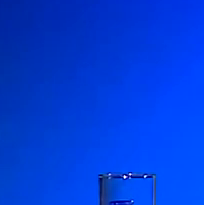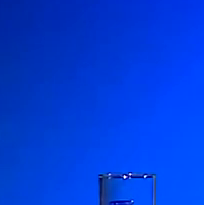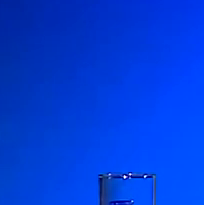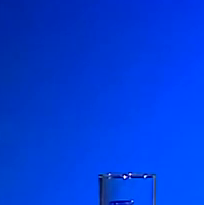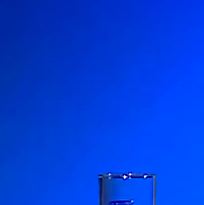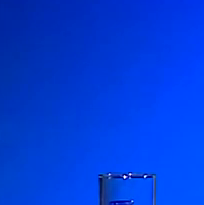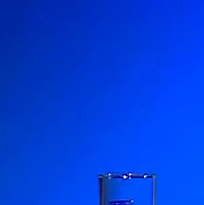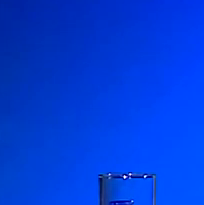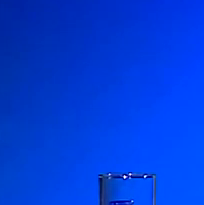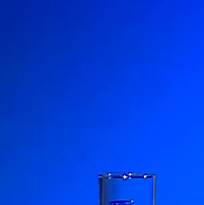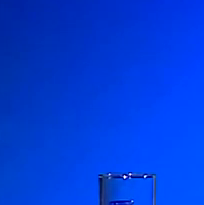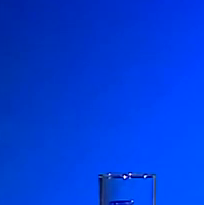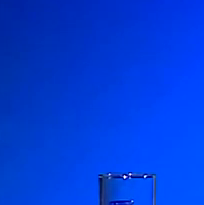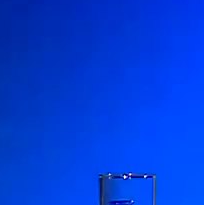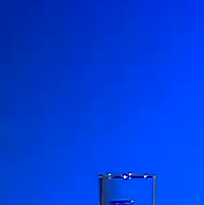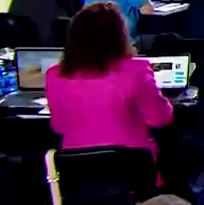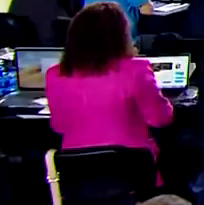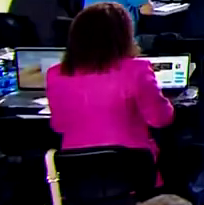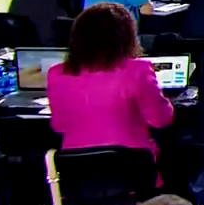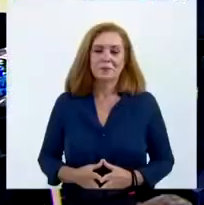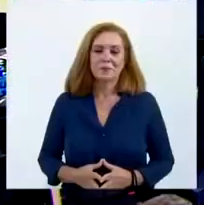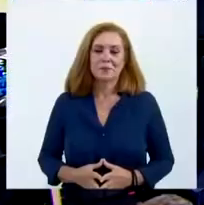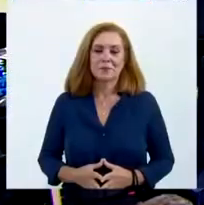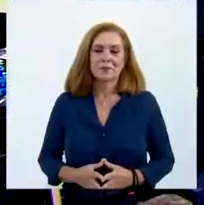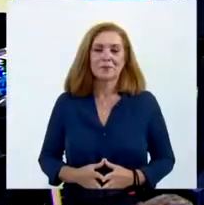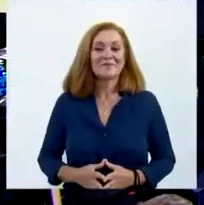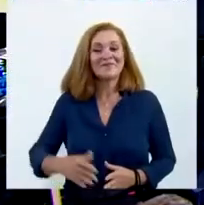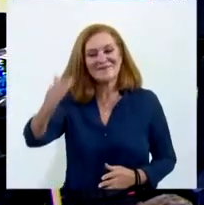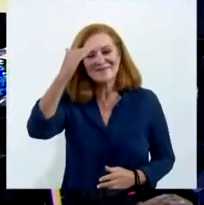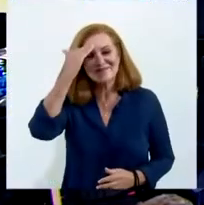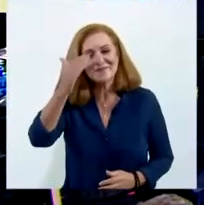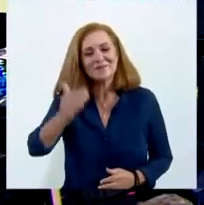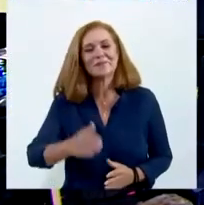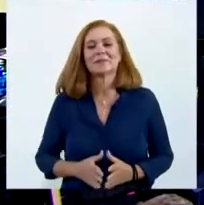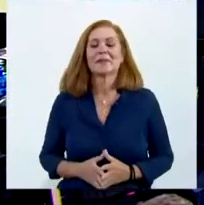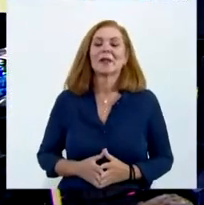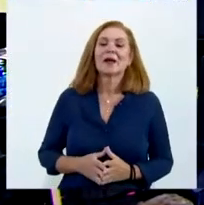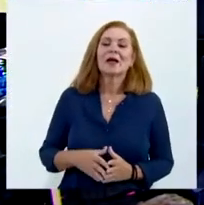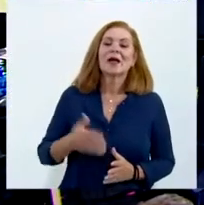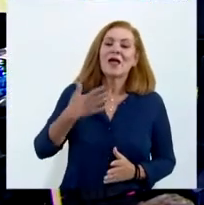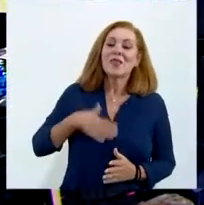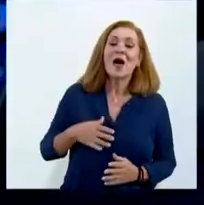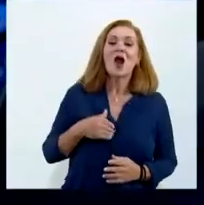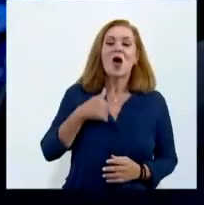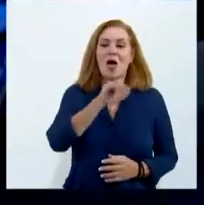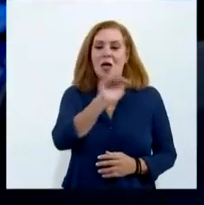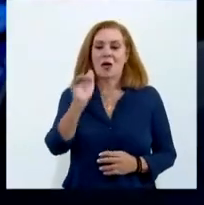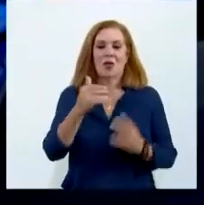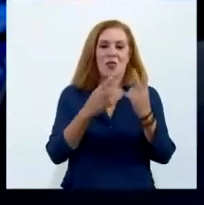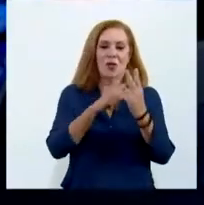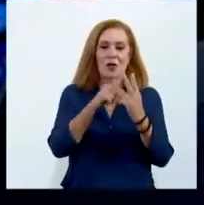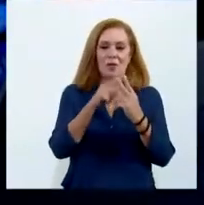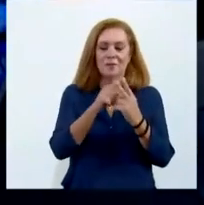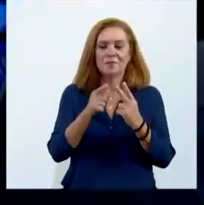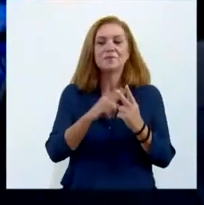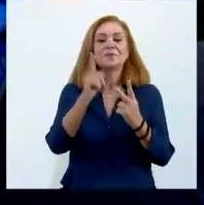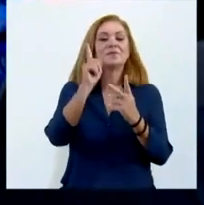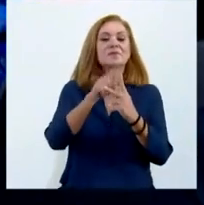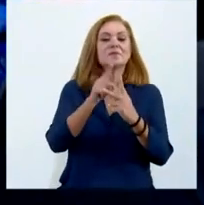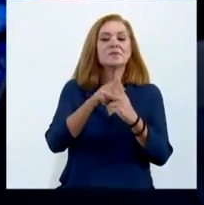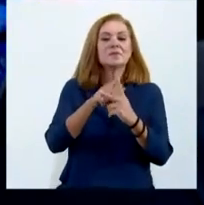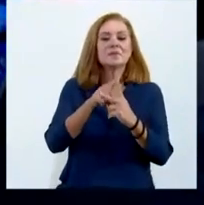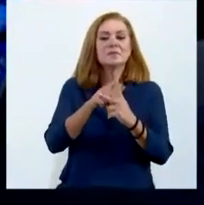Νικόλ Λιβαδάρη από την Αυτεμπορική. Καλησπέρα σας, κύριε Πρόεδρε. Θέλω να σας κάνω δύο ερωτήσεις. Η μία έχει να κάνει με